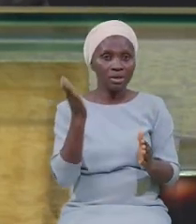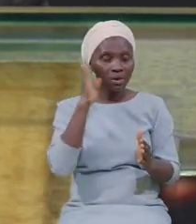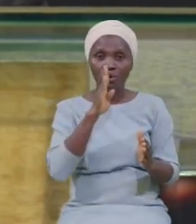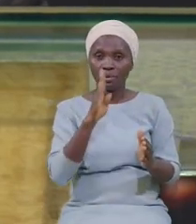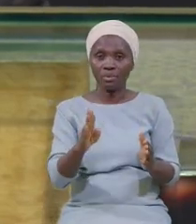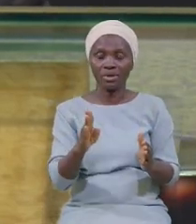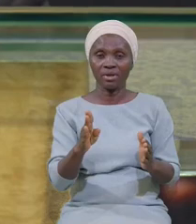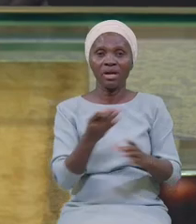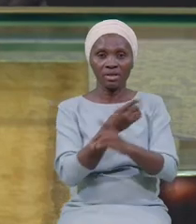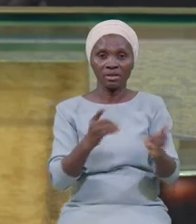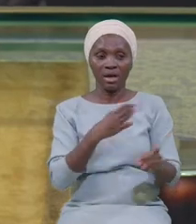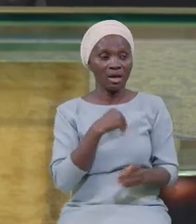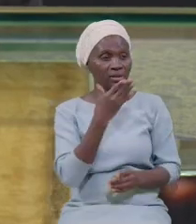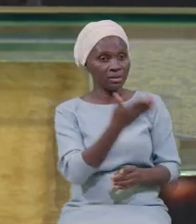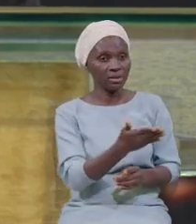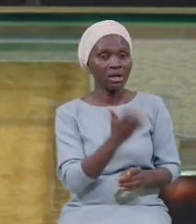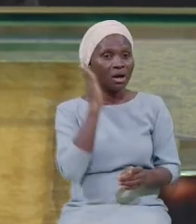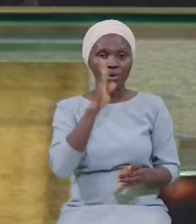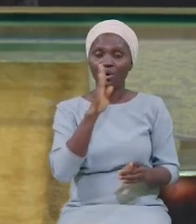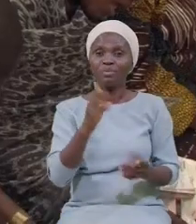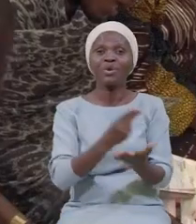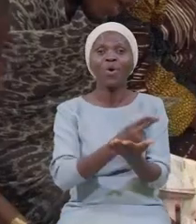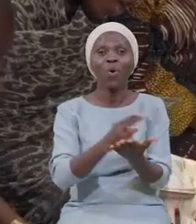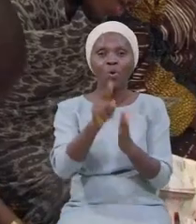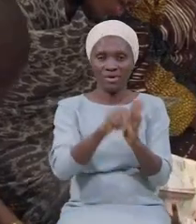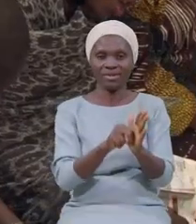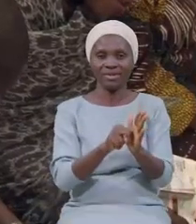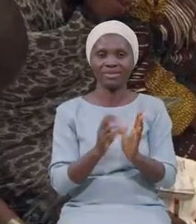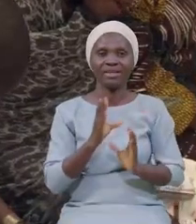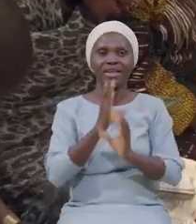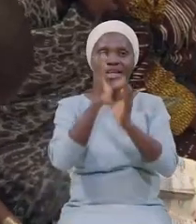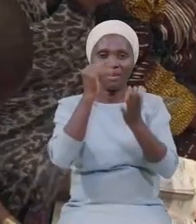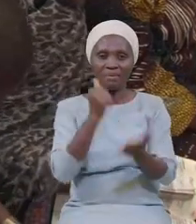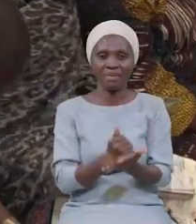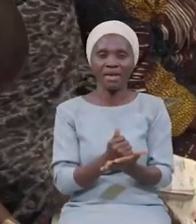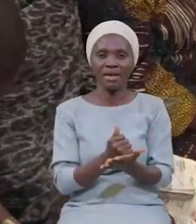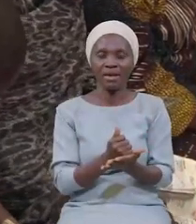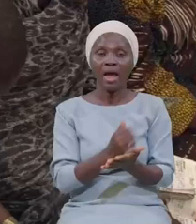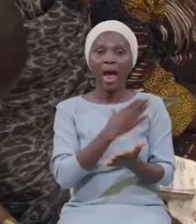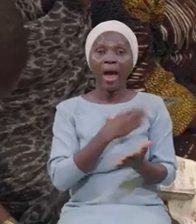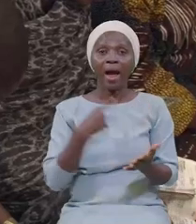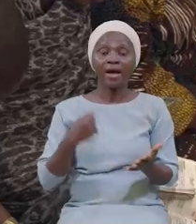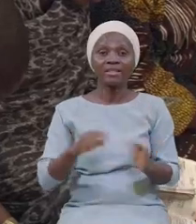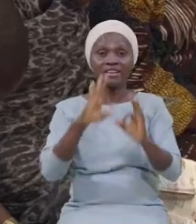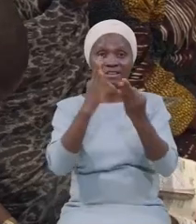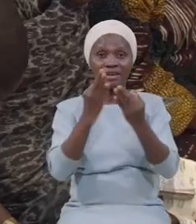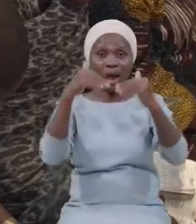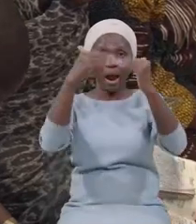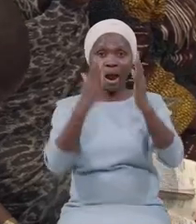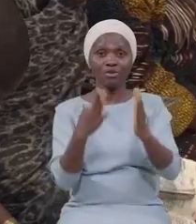sainte. Je crois que quelqu'un va dire Amen. Et la maison de